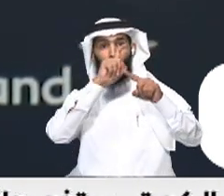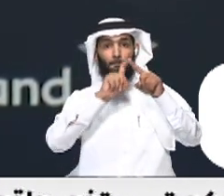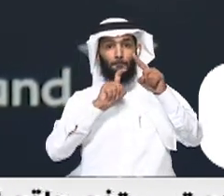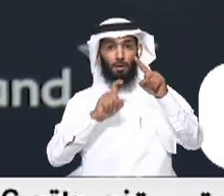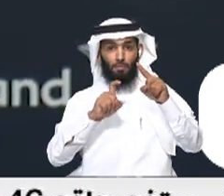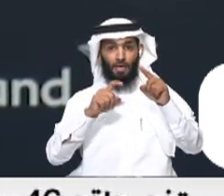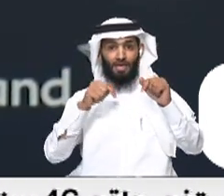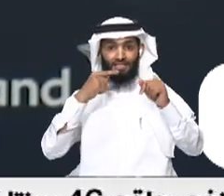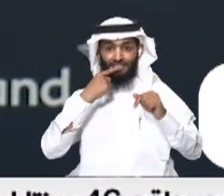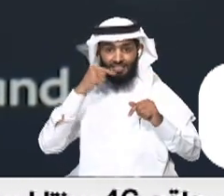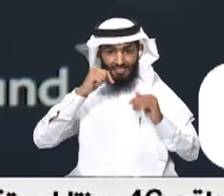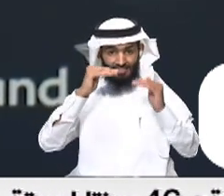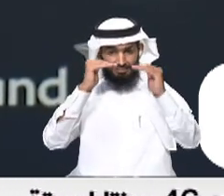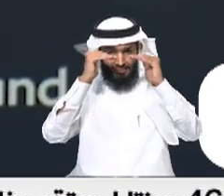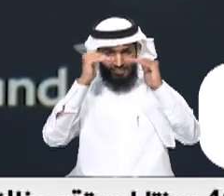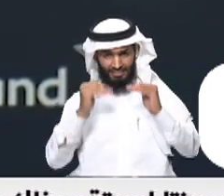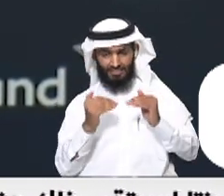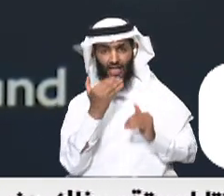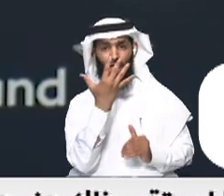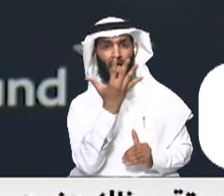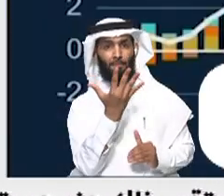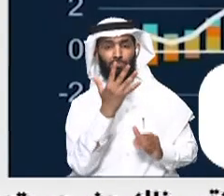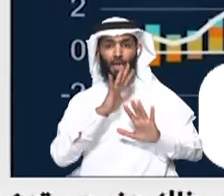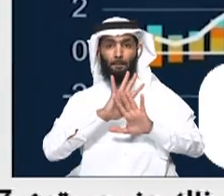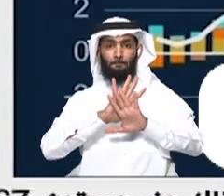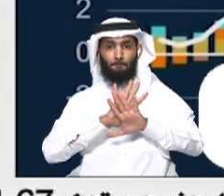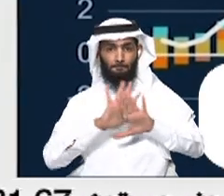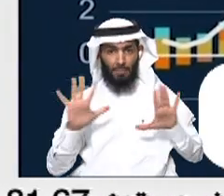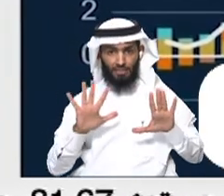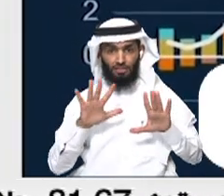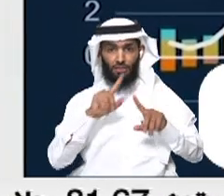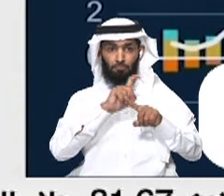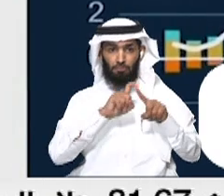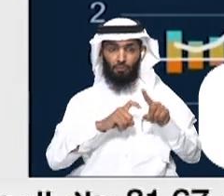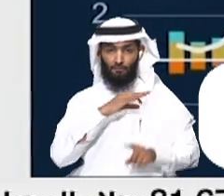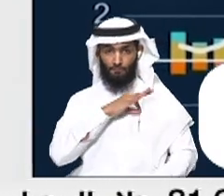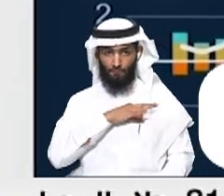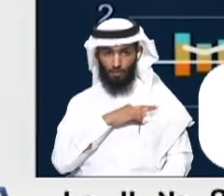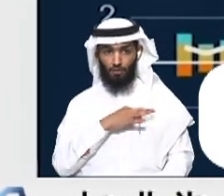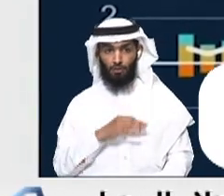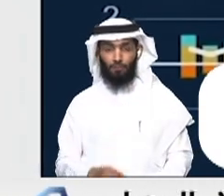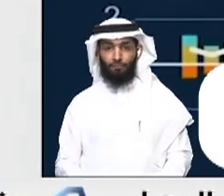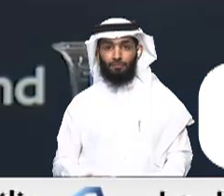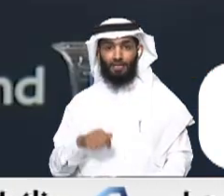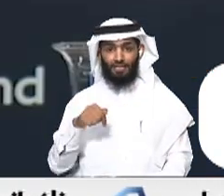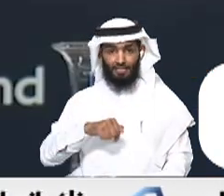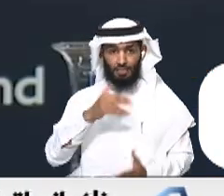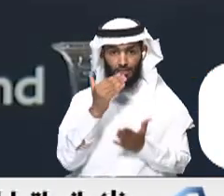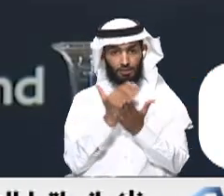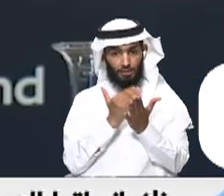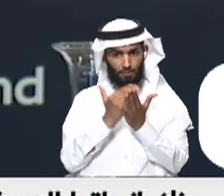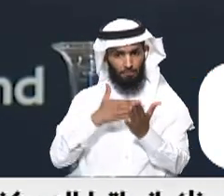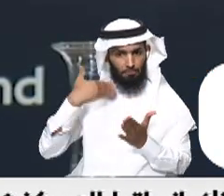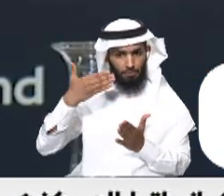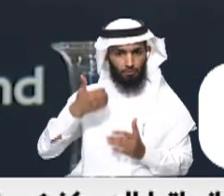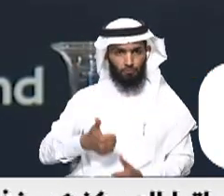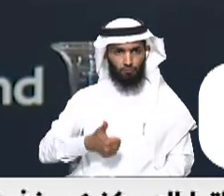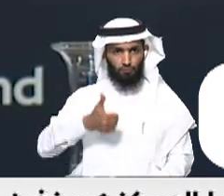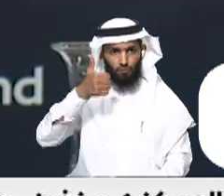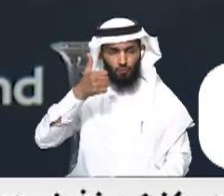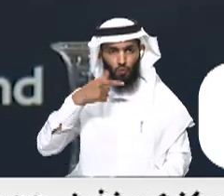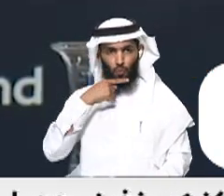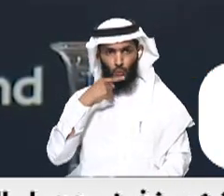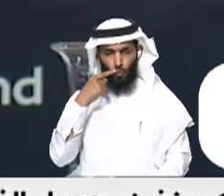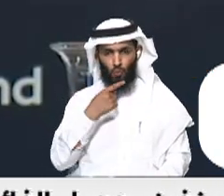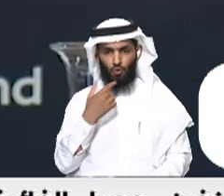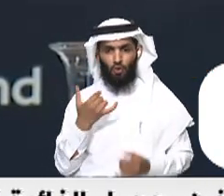أن التحسن الاقتصادي هو أحد الأسباب التي أدت إلى اتخاذ هذا القرار، لكنه شدد في ذات الوقت على